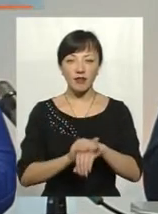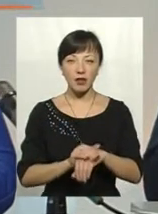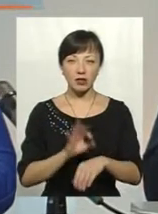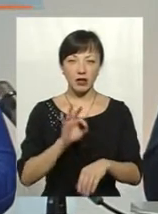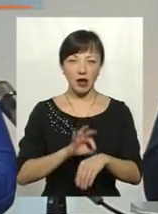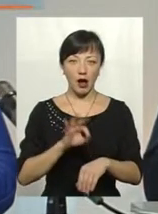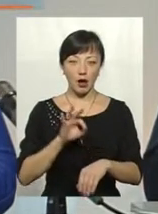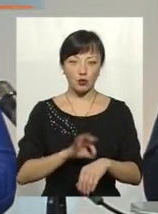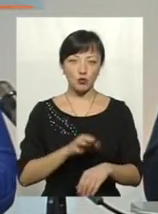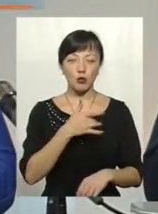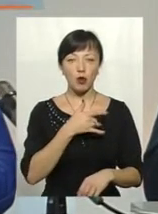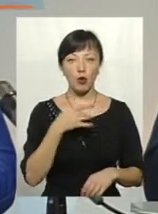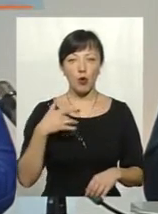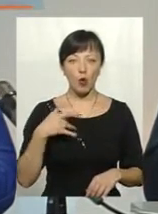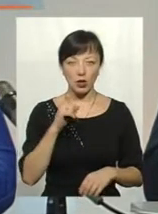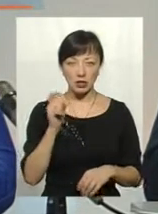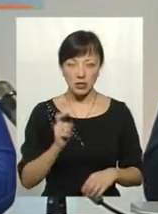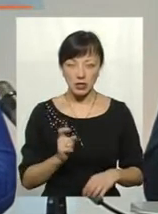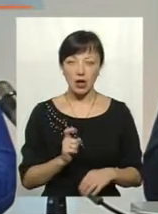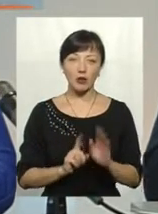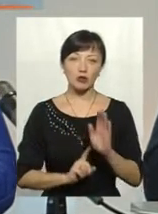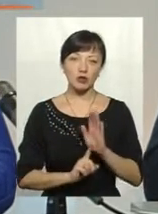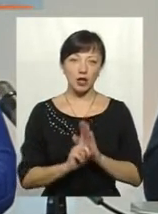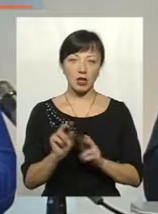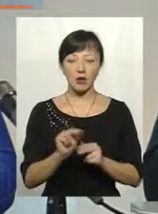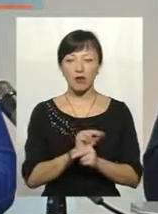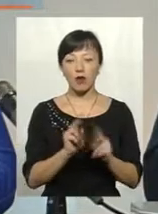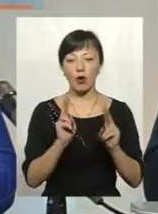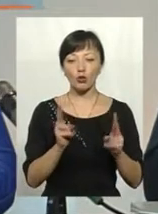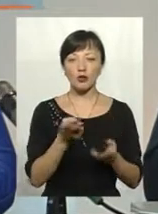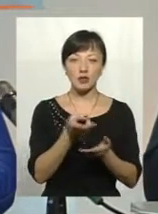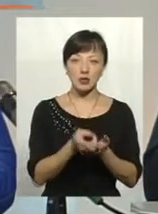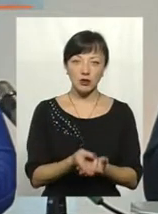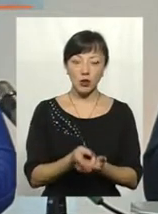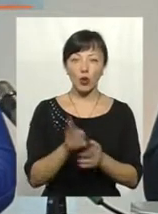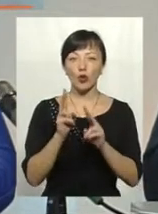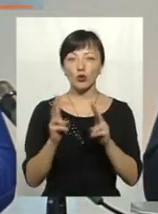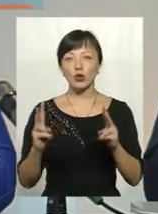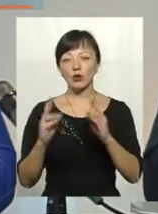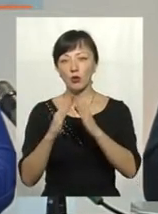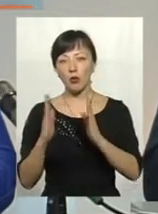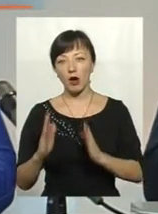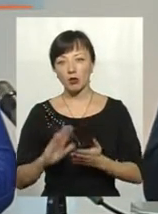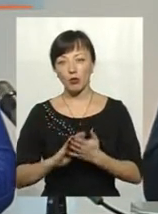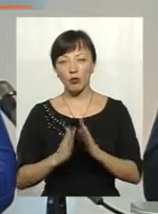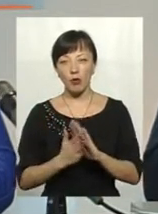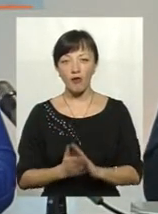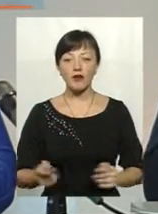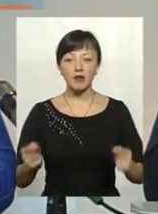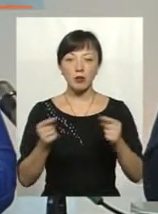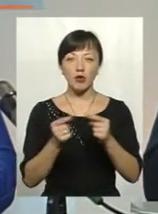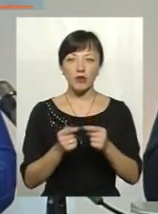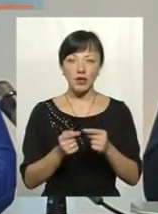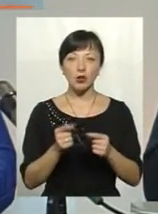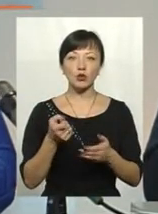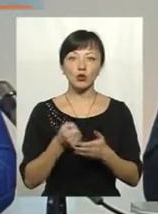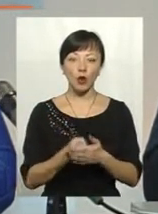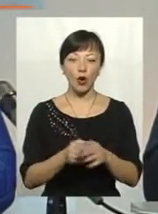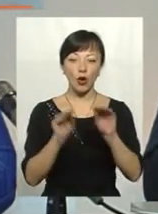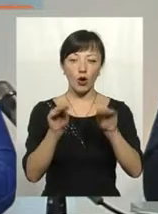виявленим діагнозом туберкульозу, які розпочали лікування хто в стаціонарі, хто в амбулаторних умовах, відповідно до тих нормативних